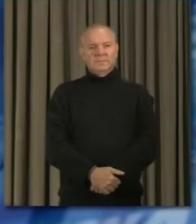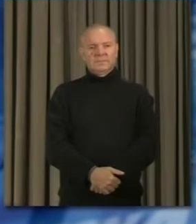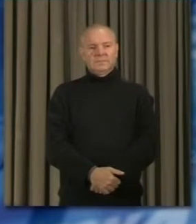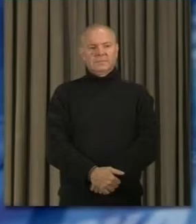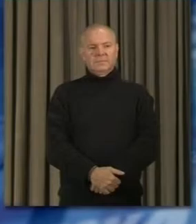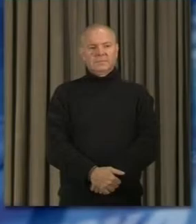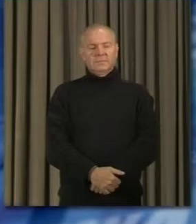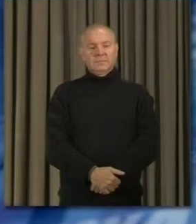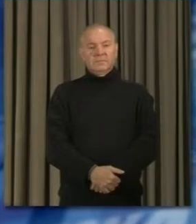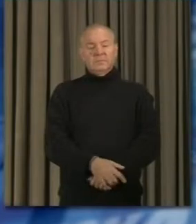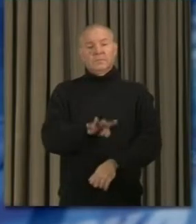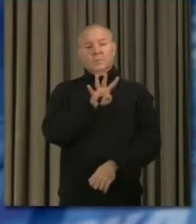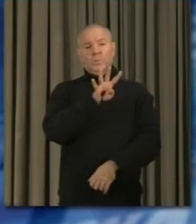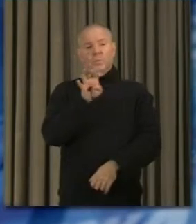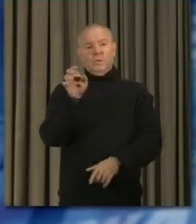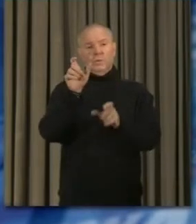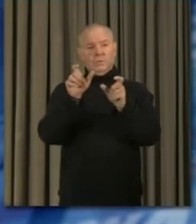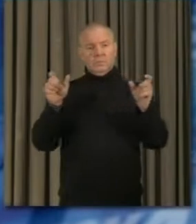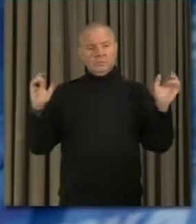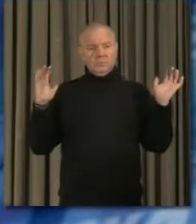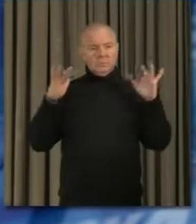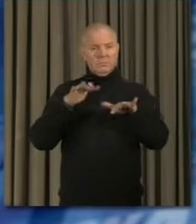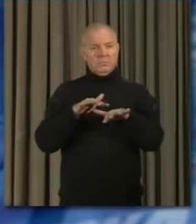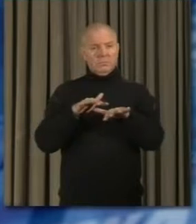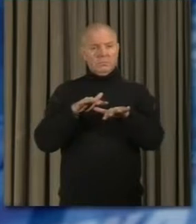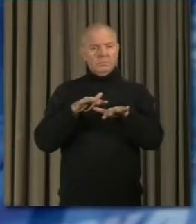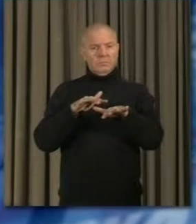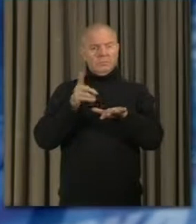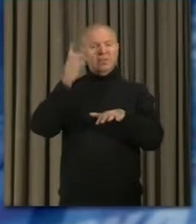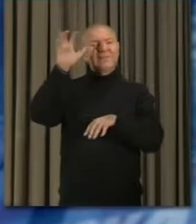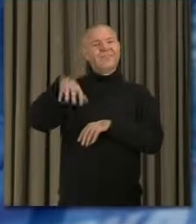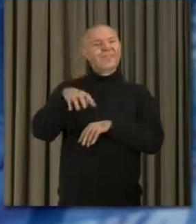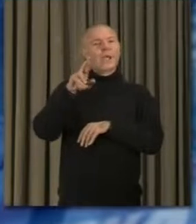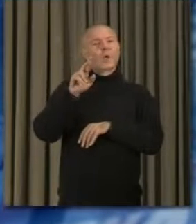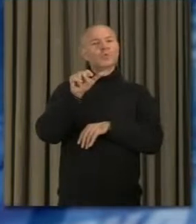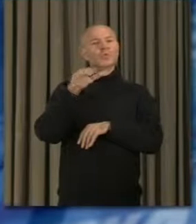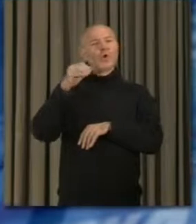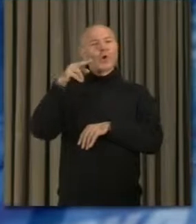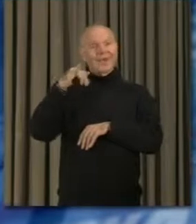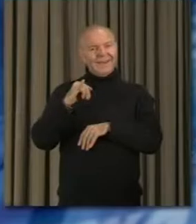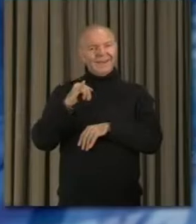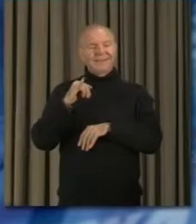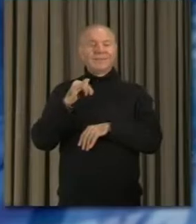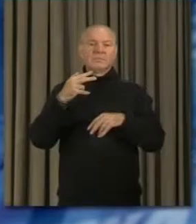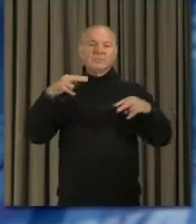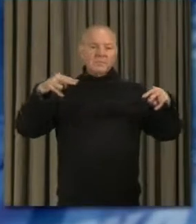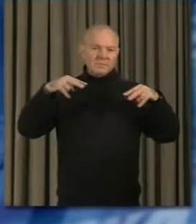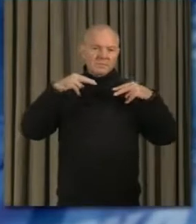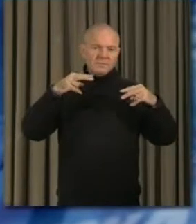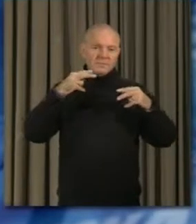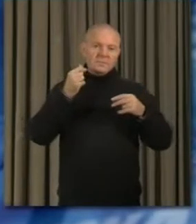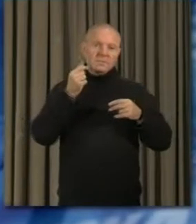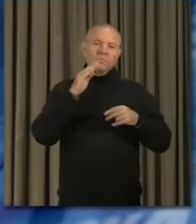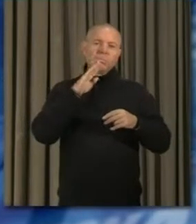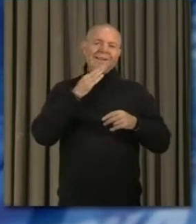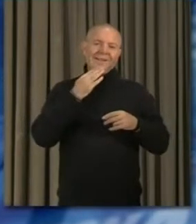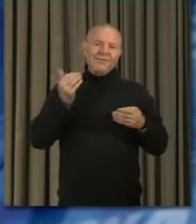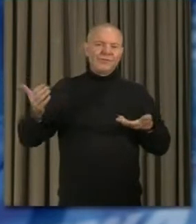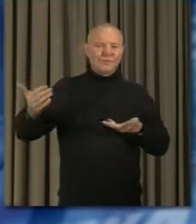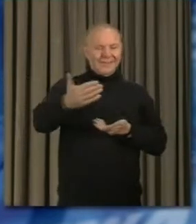oltre 400 persone nei giorni scorsi a Villa Rosconi Clerici per l'annuale cena benefica degli amici dell'oncologia